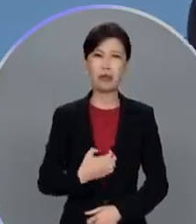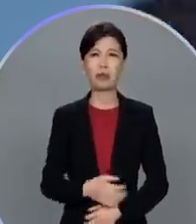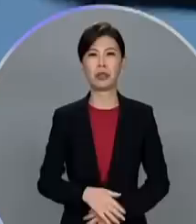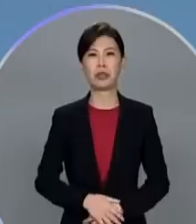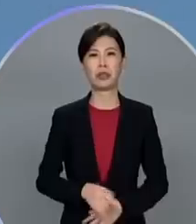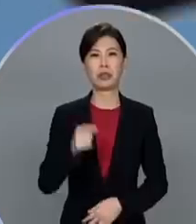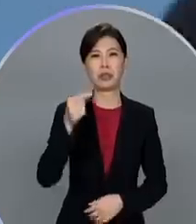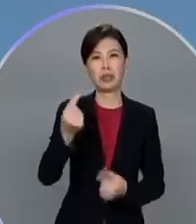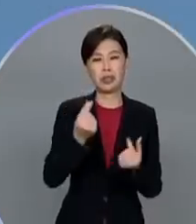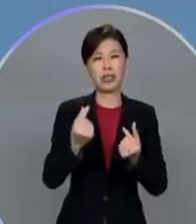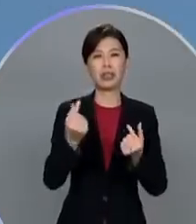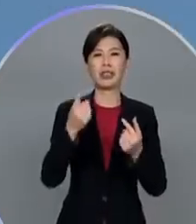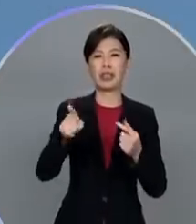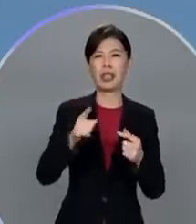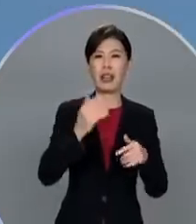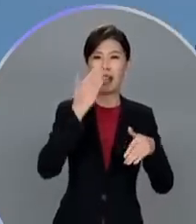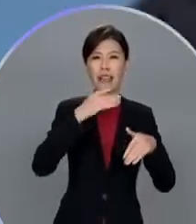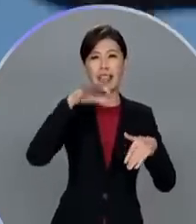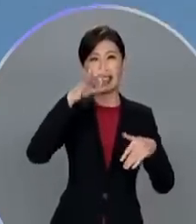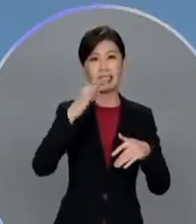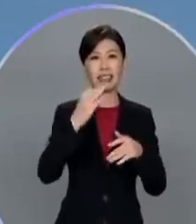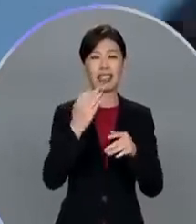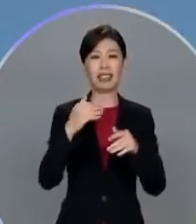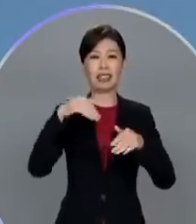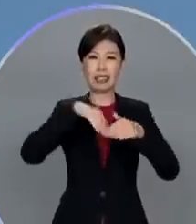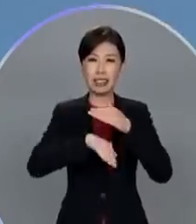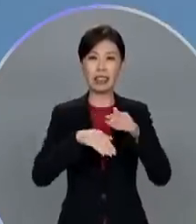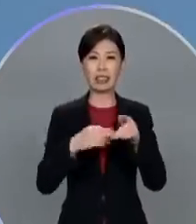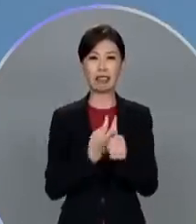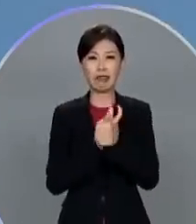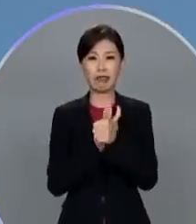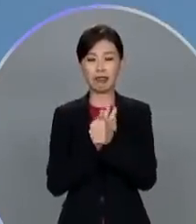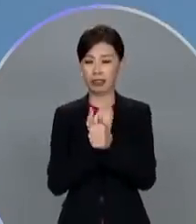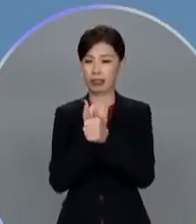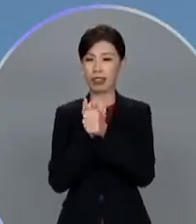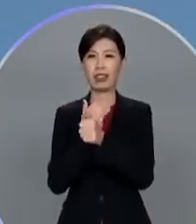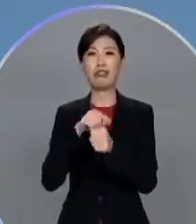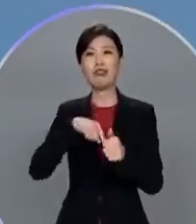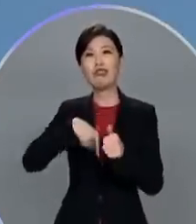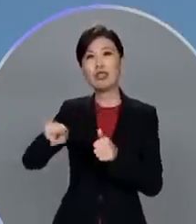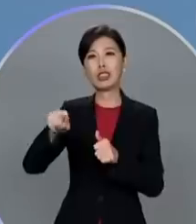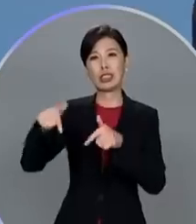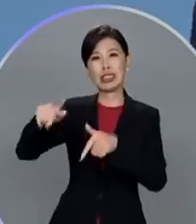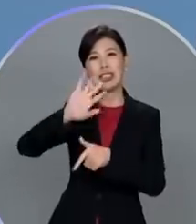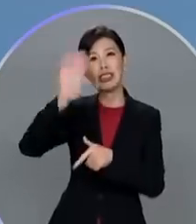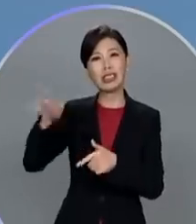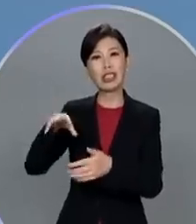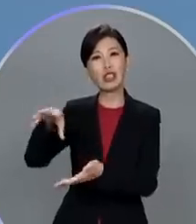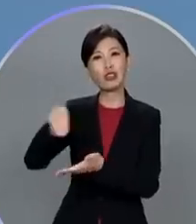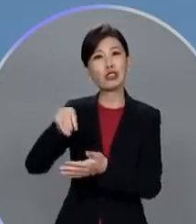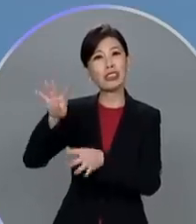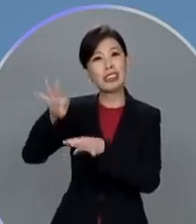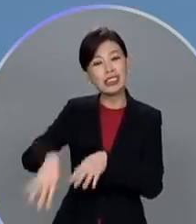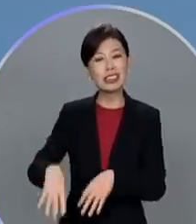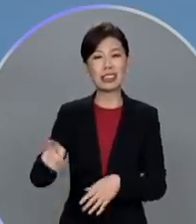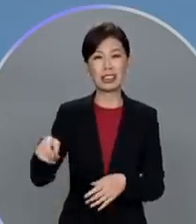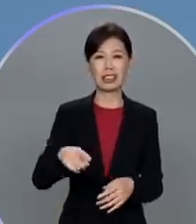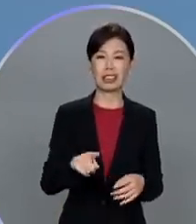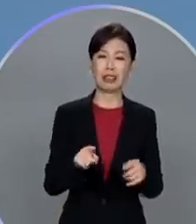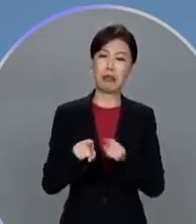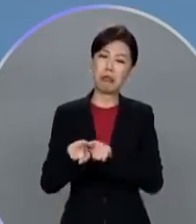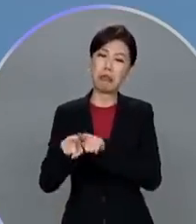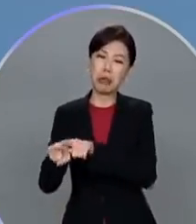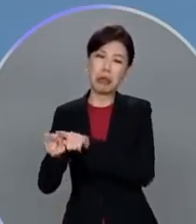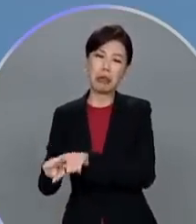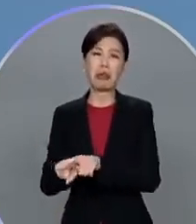西天取经带了个紧箍咒，2300万人现在都带紧箍咒，为什么我们不快乐？我们好